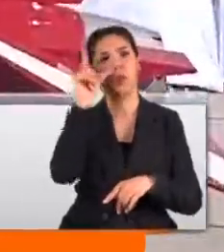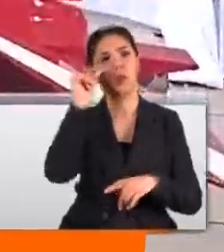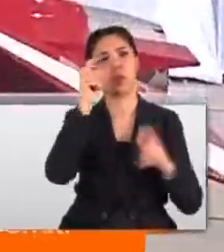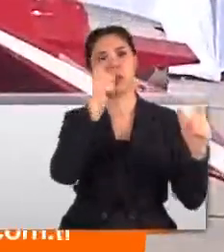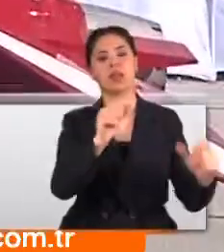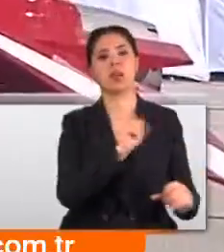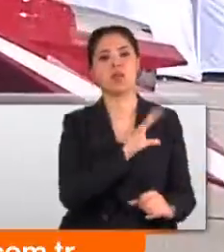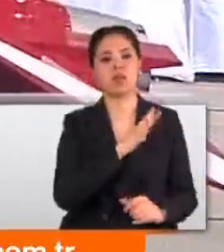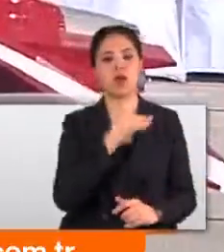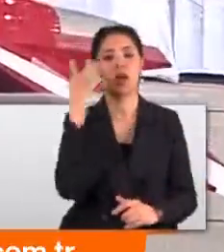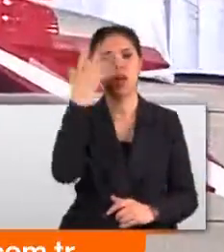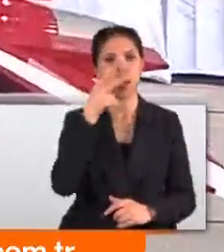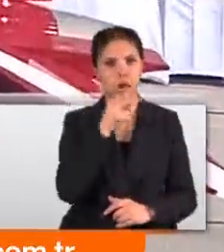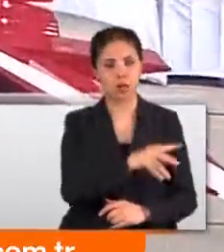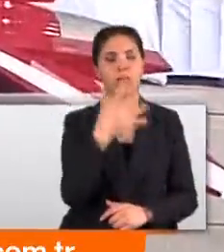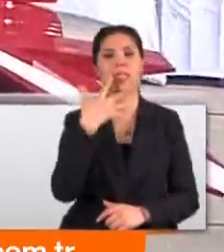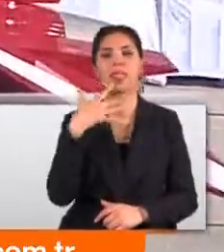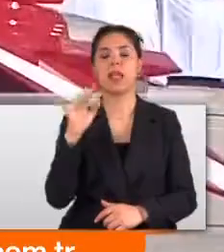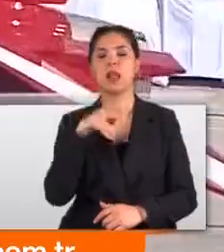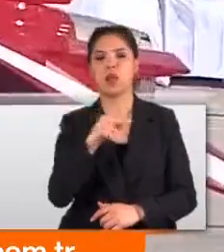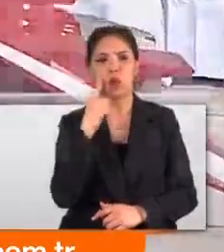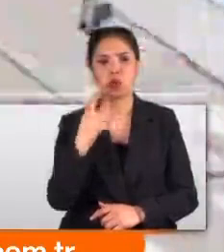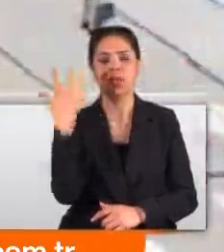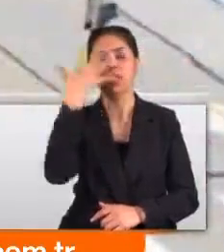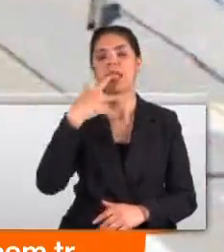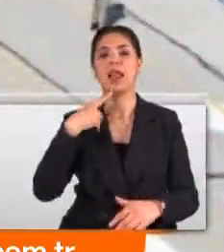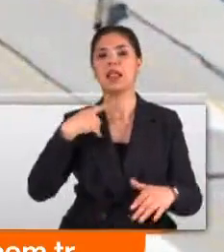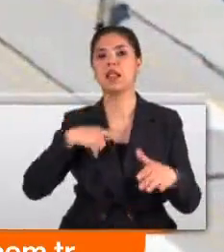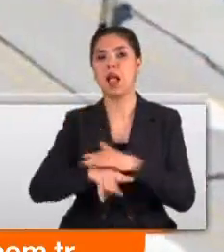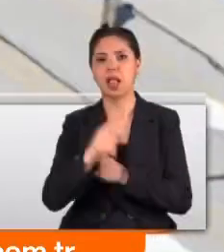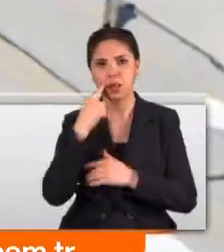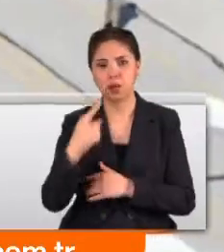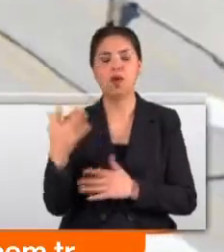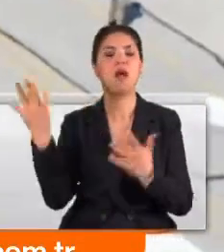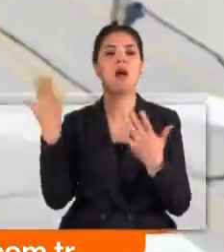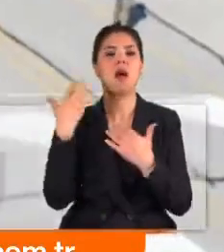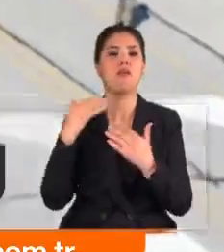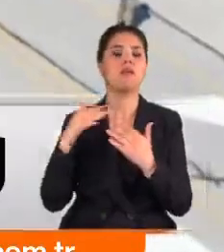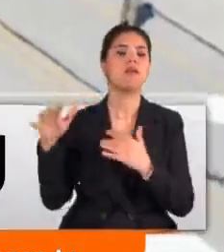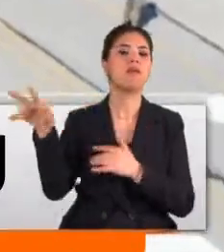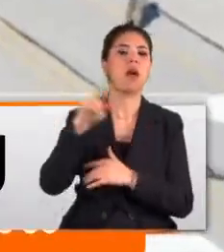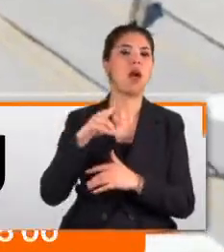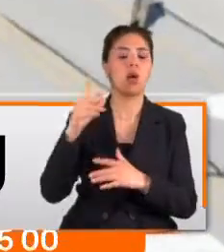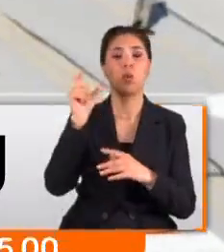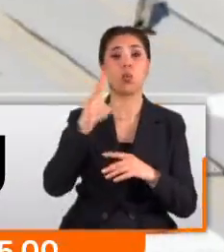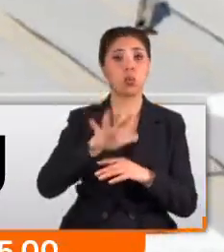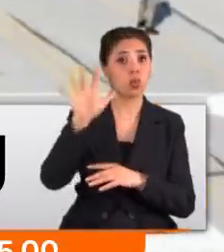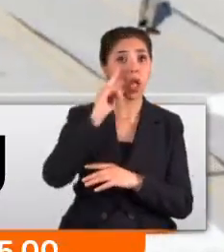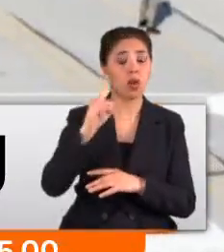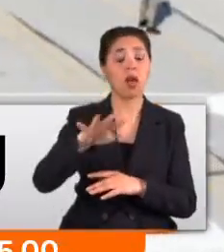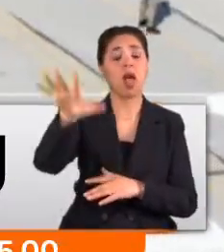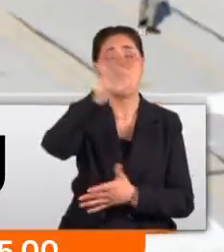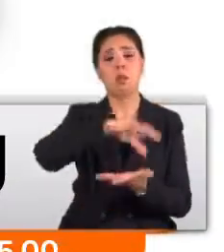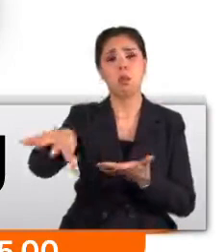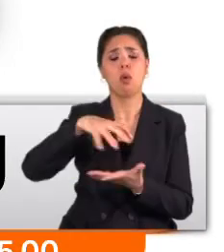Artık karada, denizde ve deniz altında, havada, uzayda, her